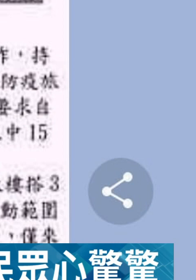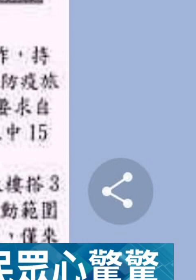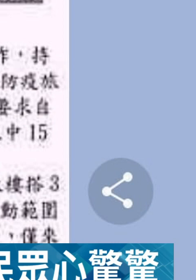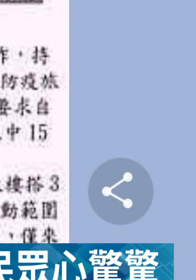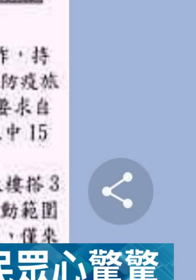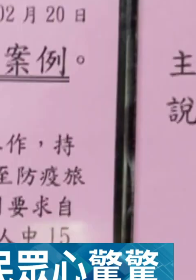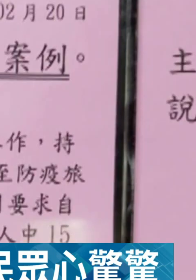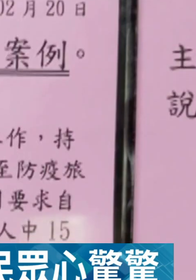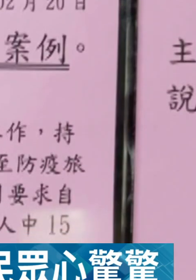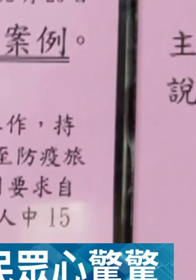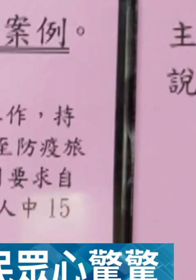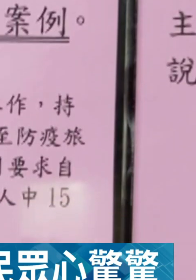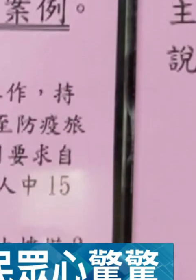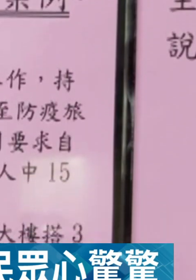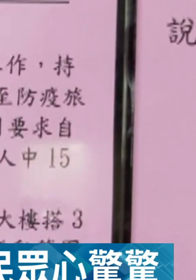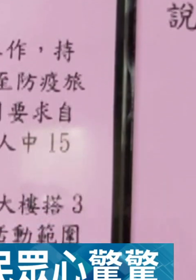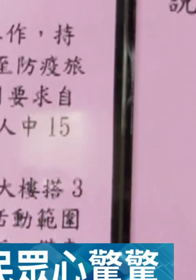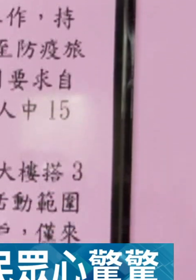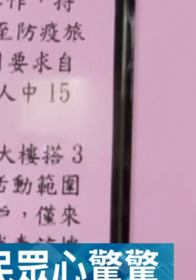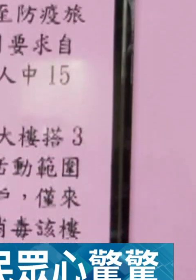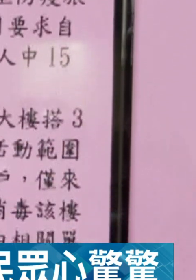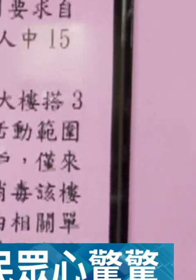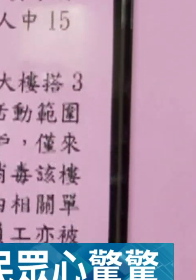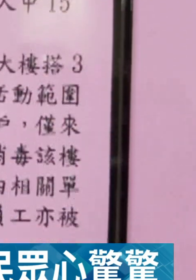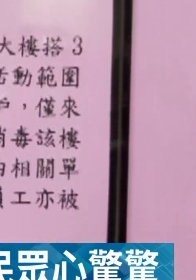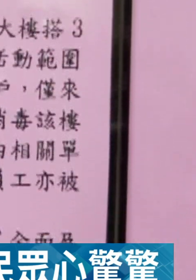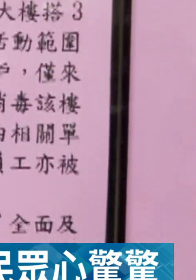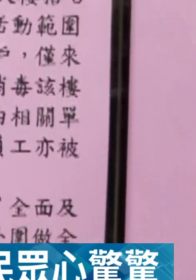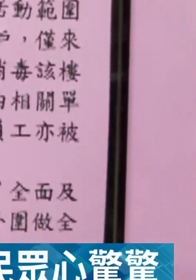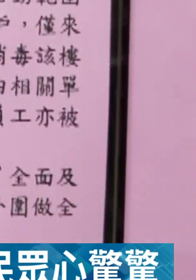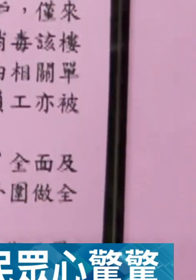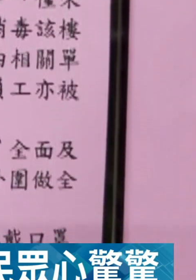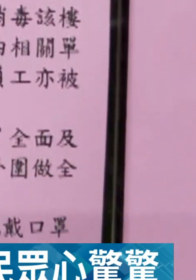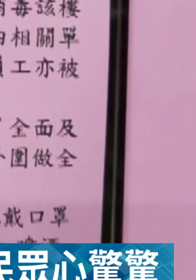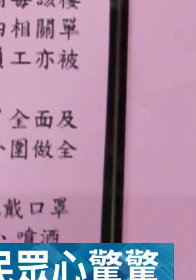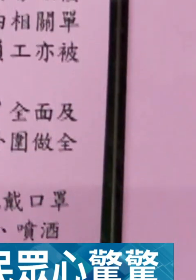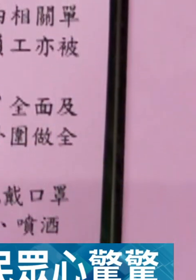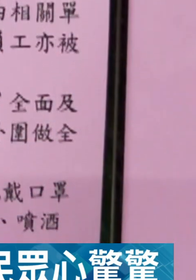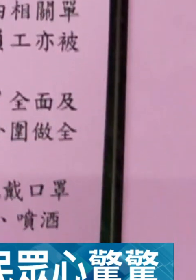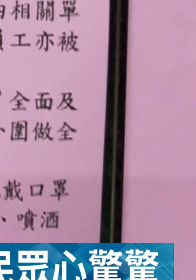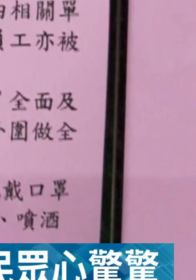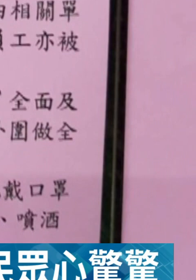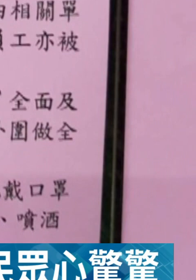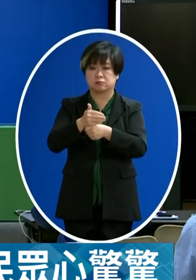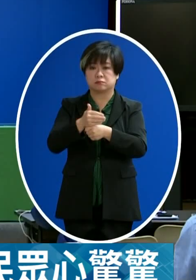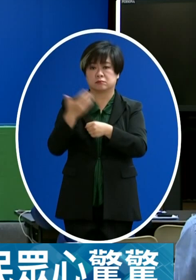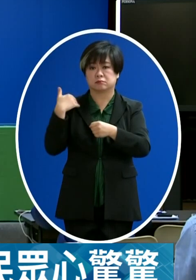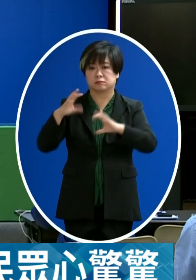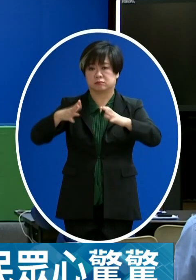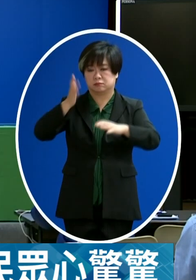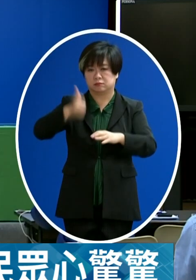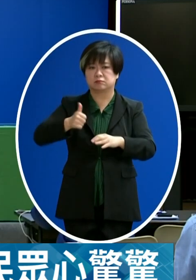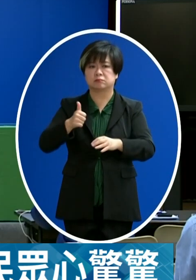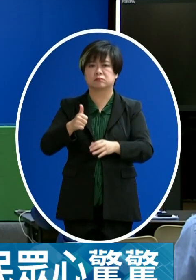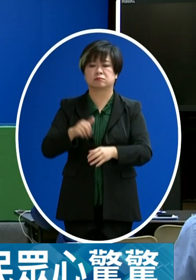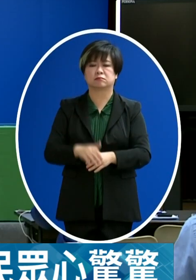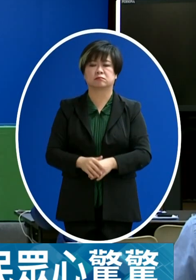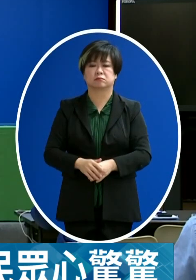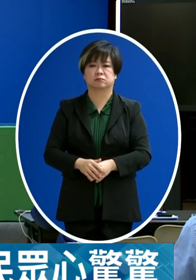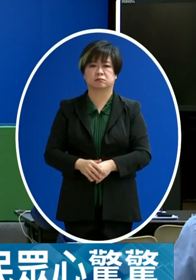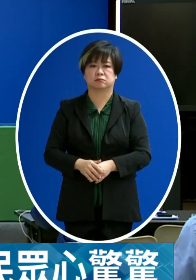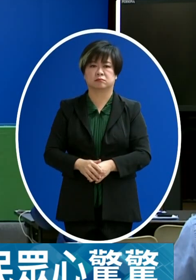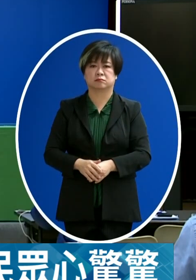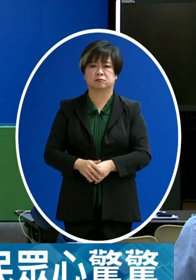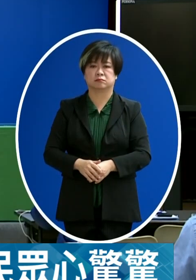在19号上午到台南某大楼上课，去过20楼办公室及厕所，全程佩戴口罩。这些描述都跟指挥中